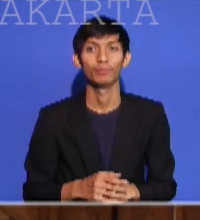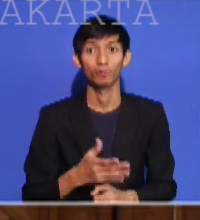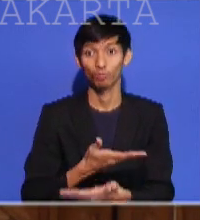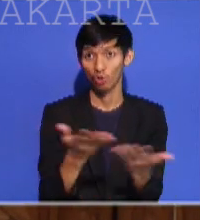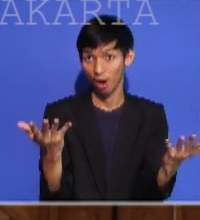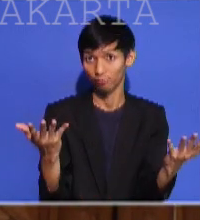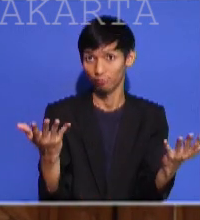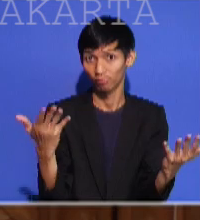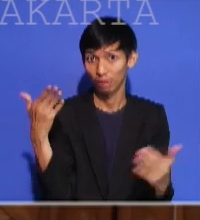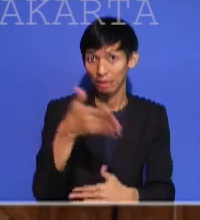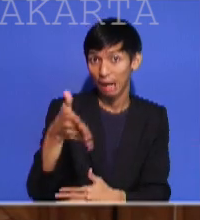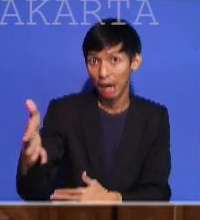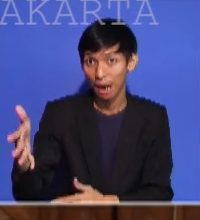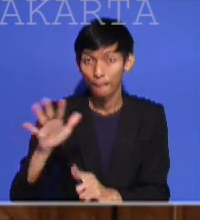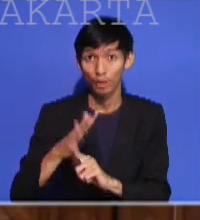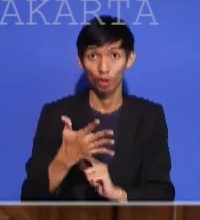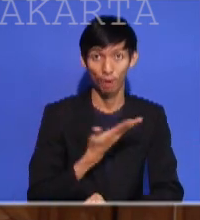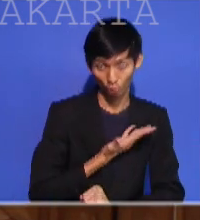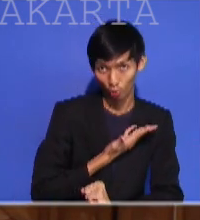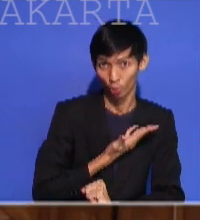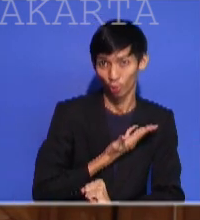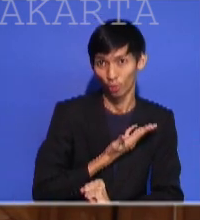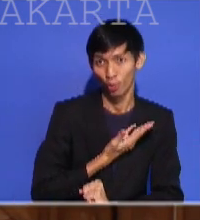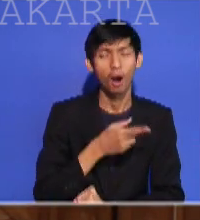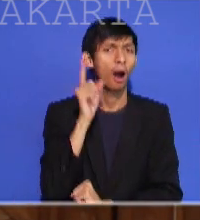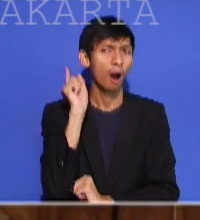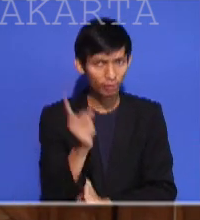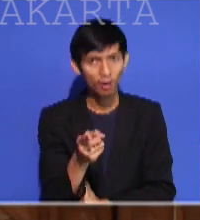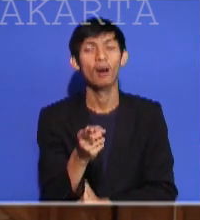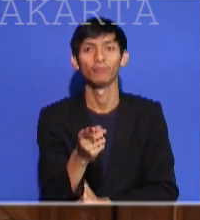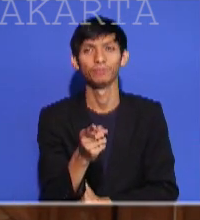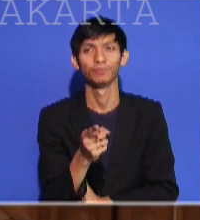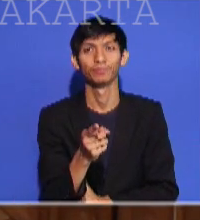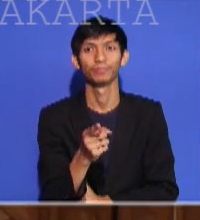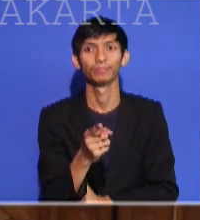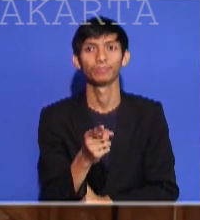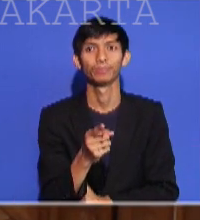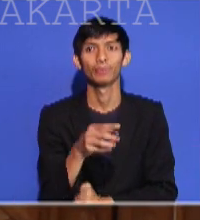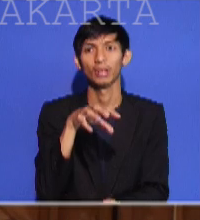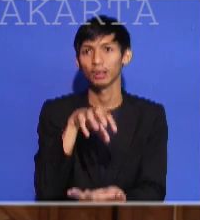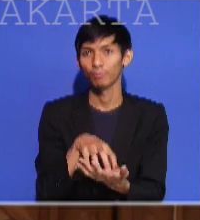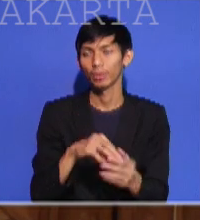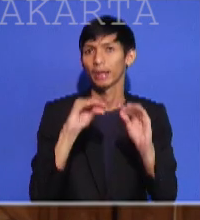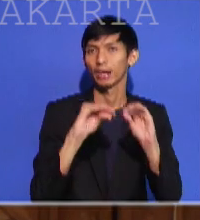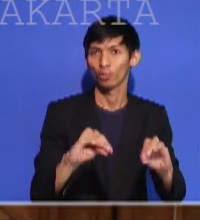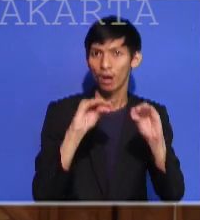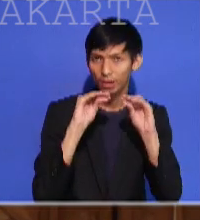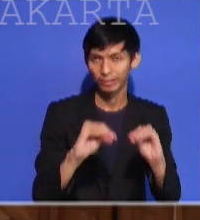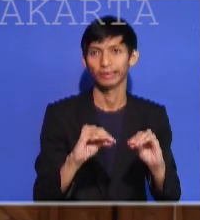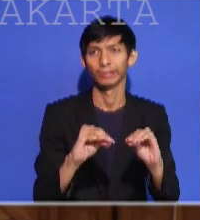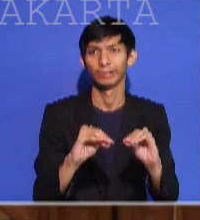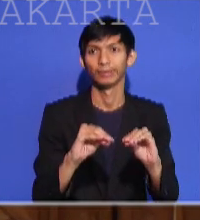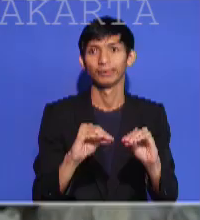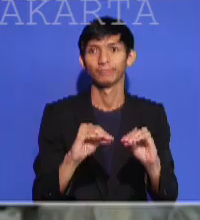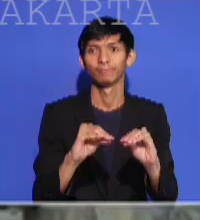kaleresan tindak tumuju ing Bantul para pamirsa, mboten wonten lepatipun mampir ing laladan wisata edukasi Tempuran Opak